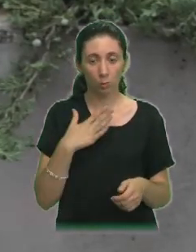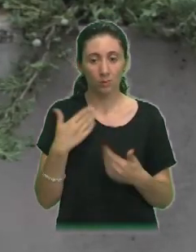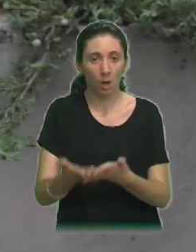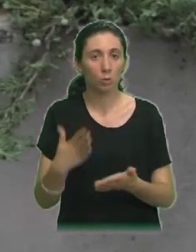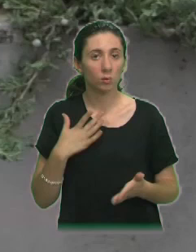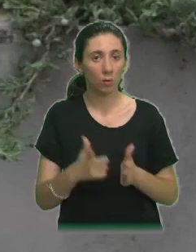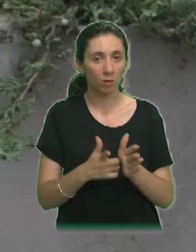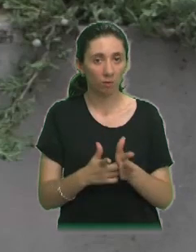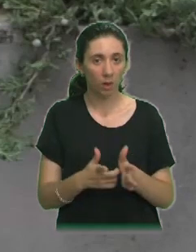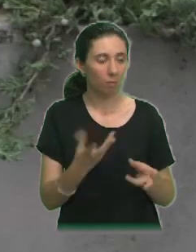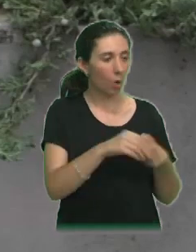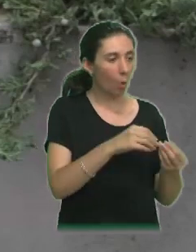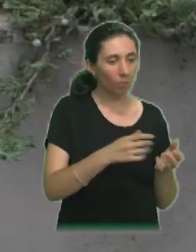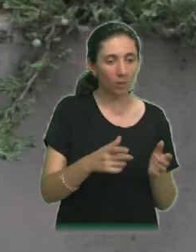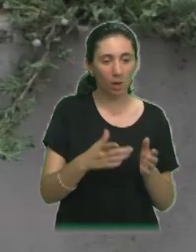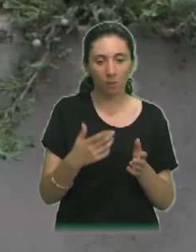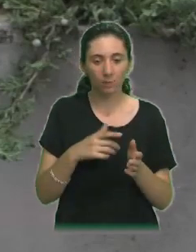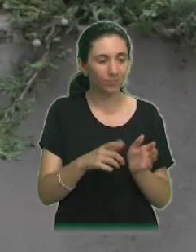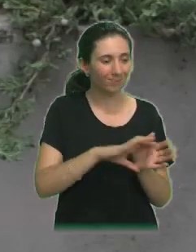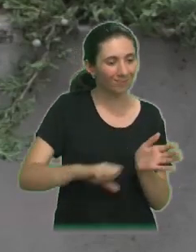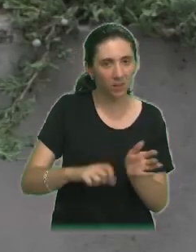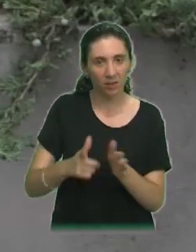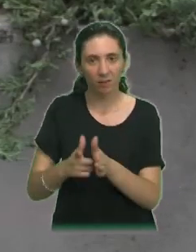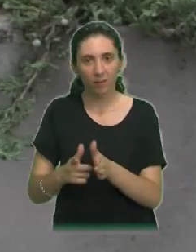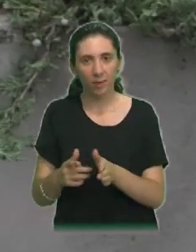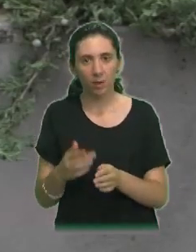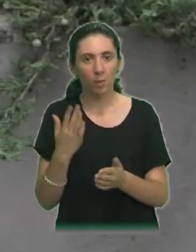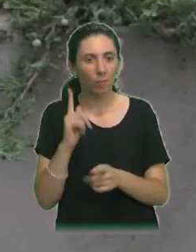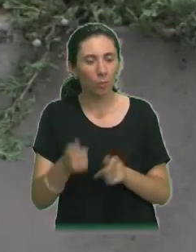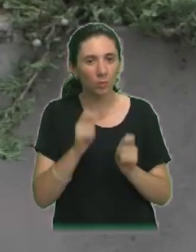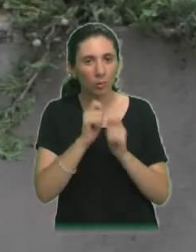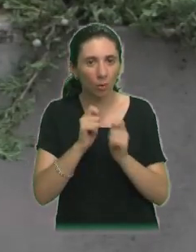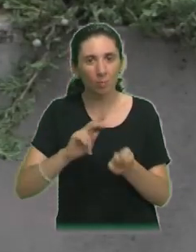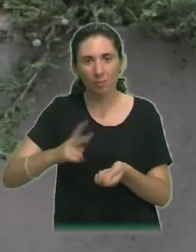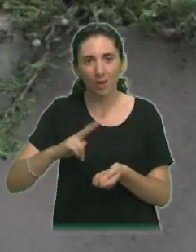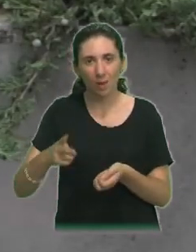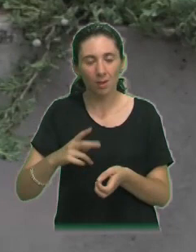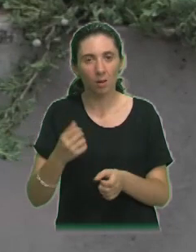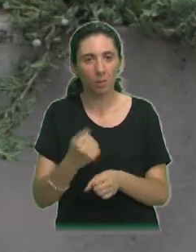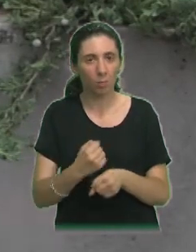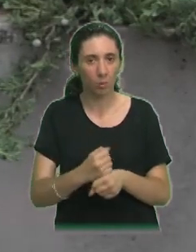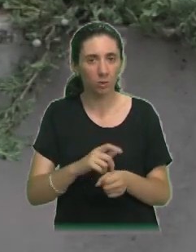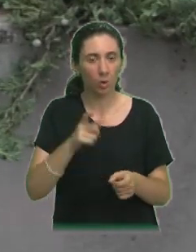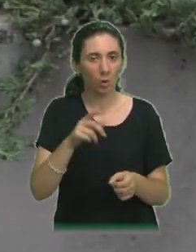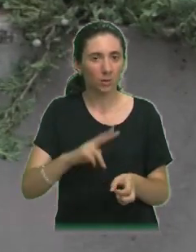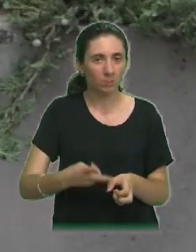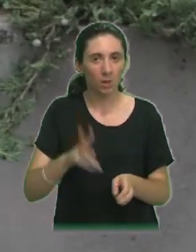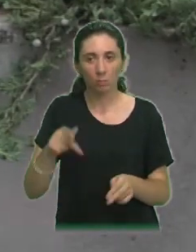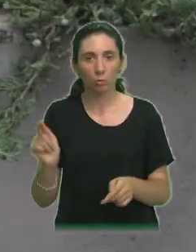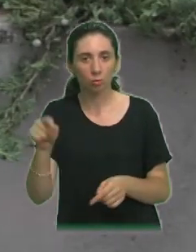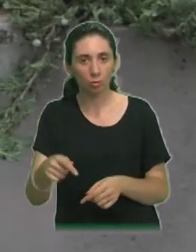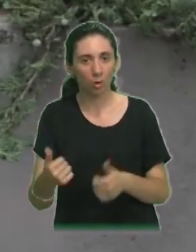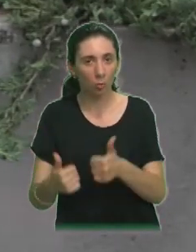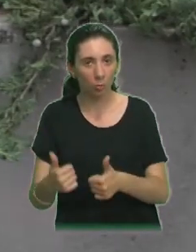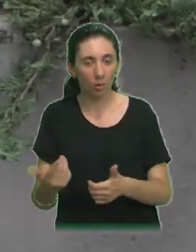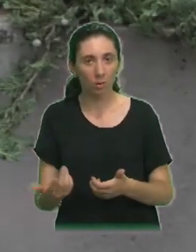i svi u klubu žrtvuju svoje vrijeme sa obitelji. Vrlo često se moramo dogovarati i mijenja